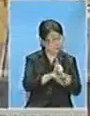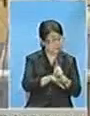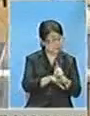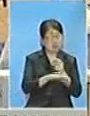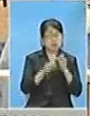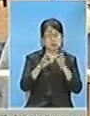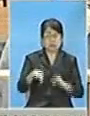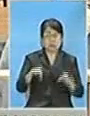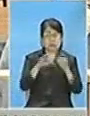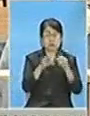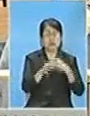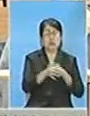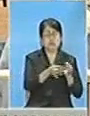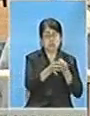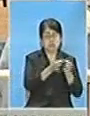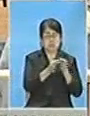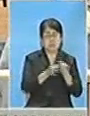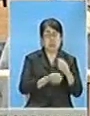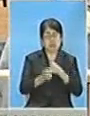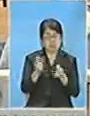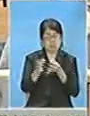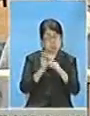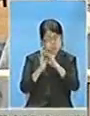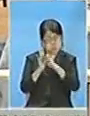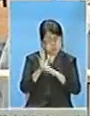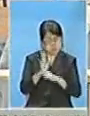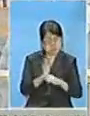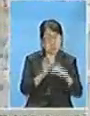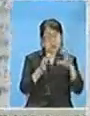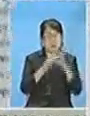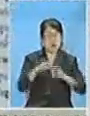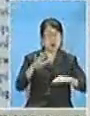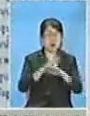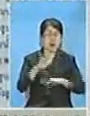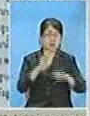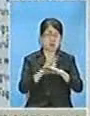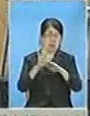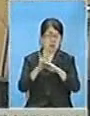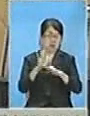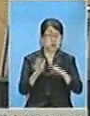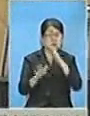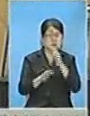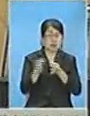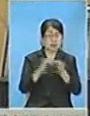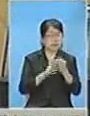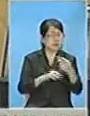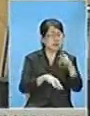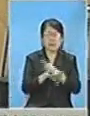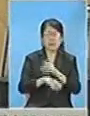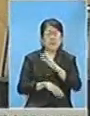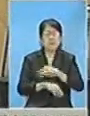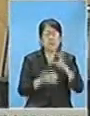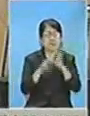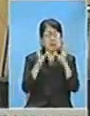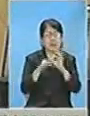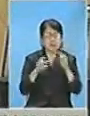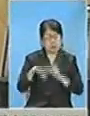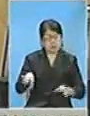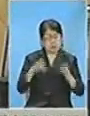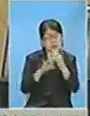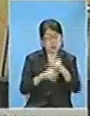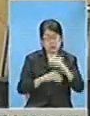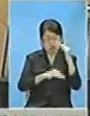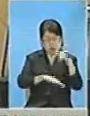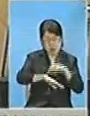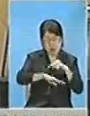ราบเรียนท่านประธานว่าผมอยากสิ่งที่ผมอภิปรายเนี่ยเป็นข้อมูลทั้งสิ้นถ้าไม่อธิบายก็จะไม่เกิดความ สำคัญยังไงก็ช่างท่านต้องถามภายใน10